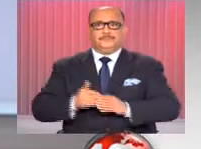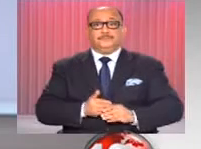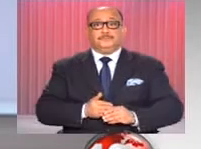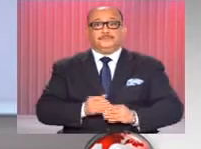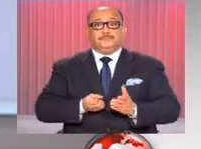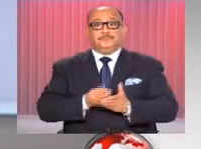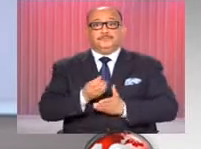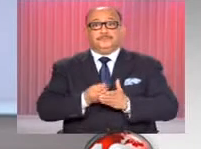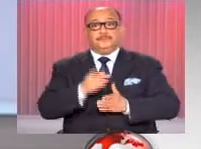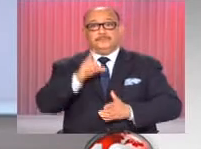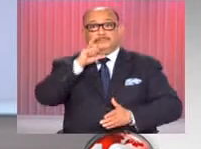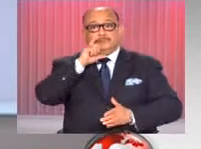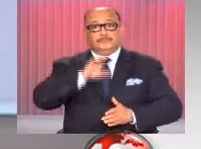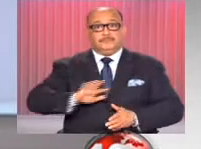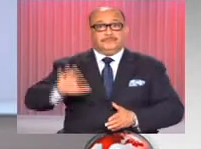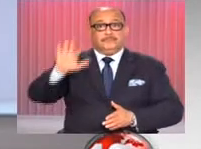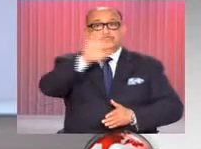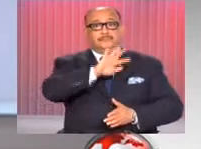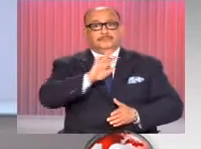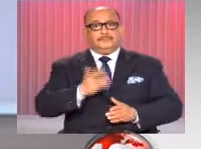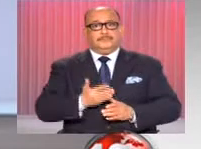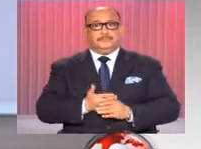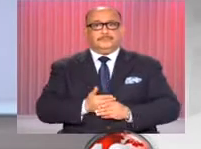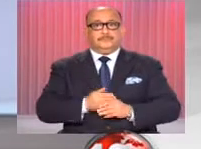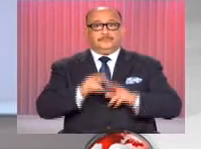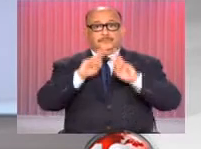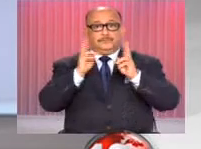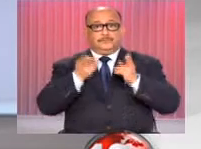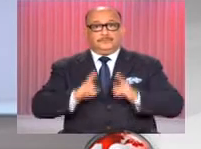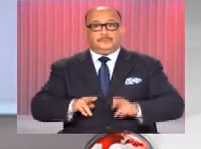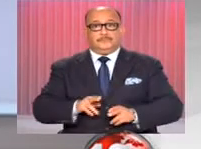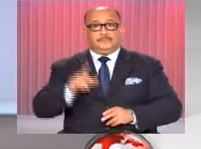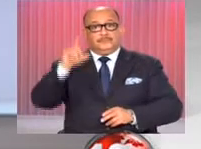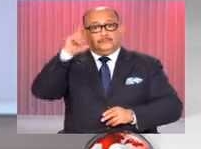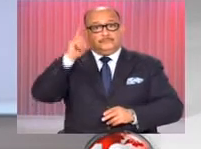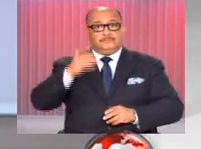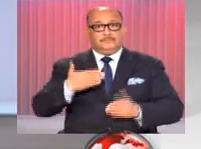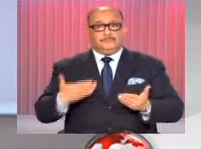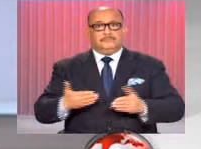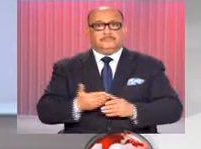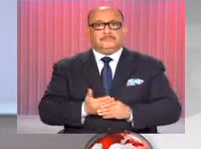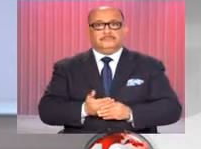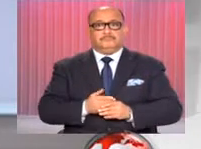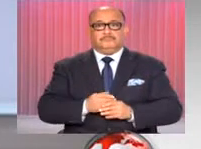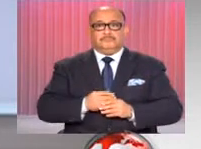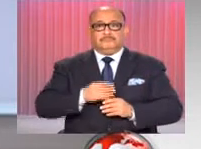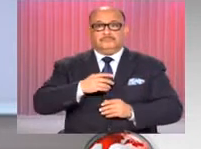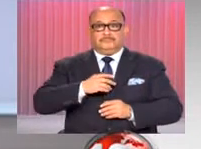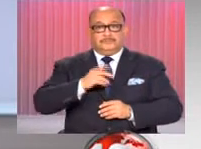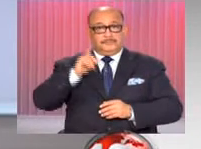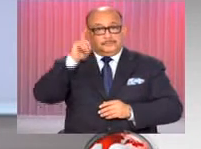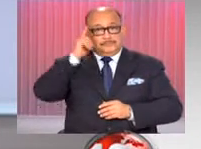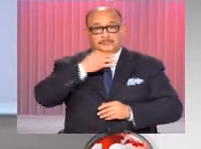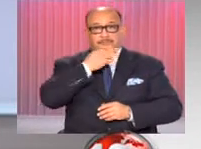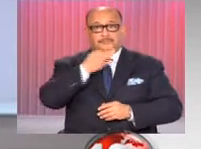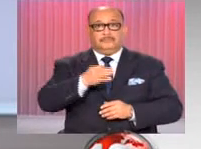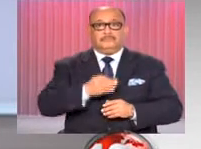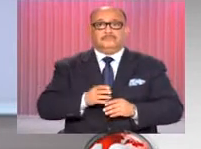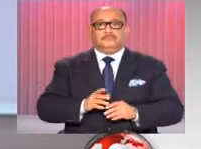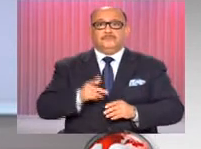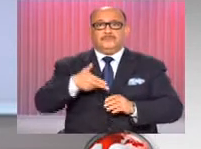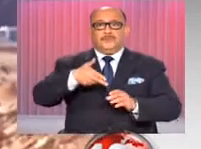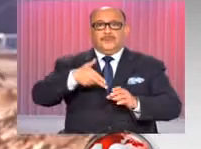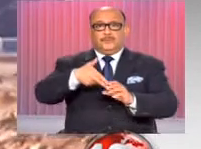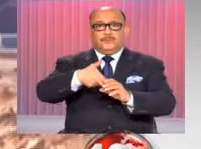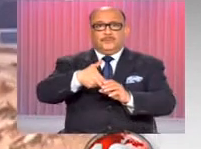أخبارنا العربية والدولية نبدأها من ليبيا، حيث أعلنت القوات الحكومية الليبية مساء أمس أنها تمكنت من